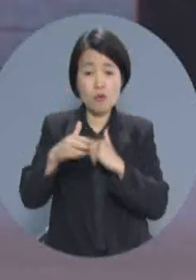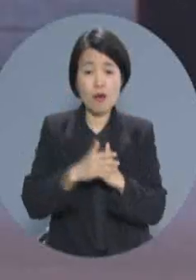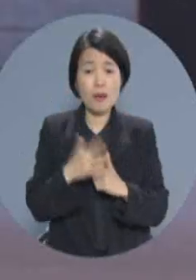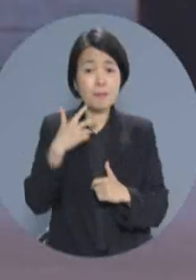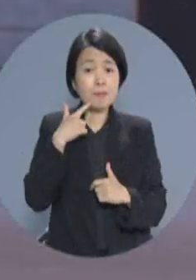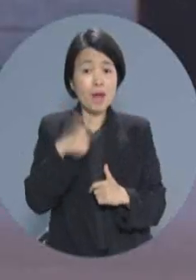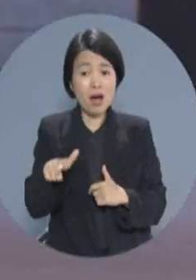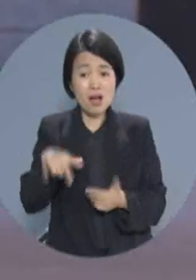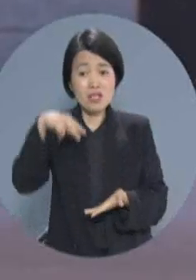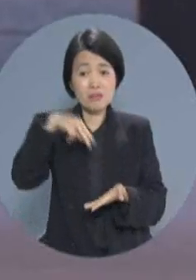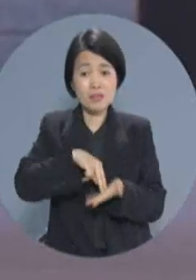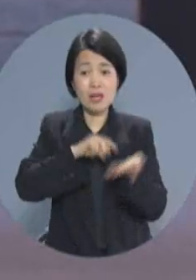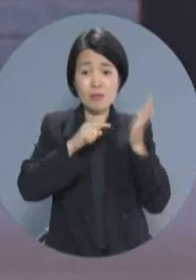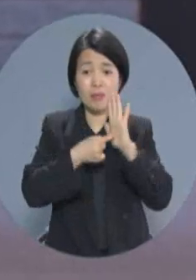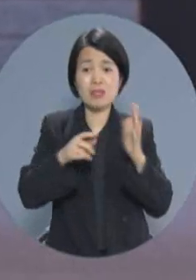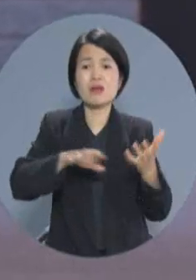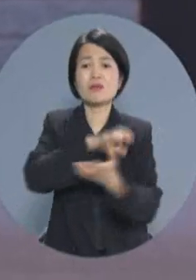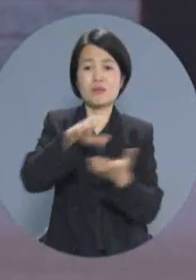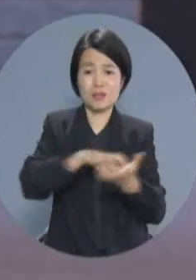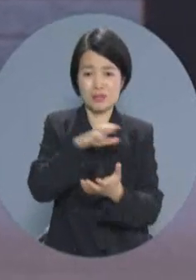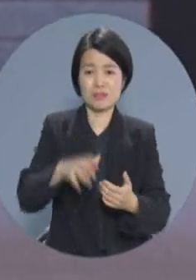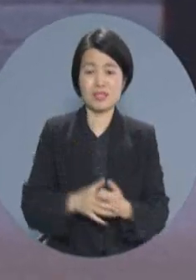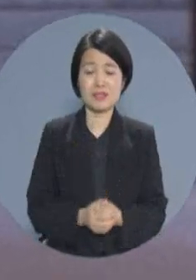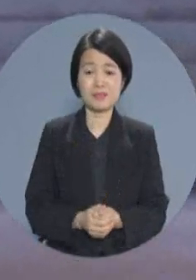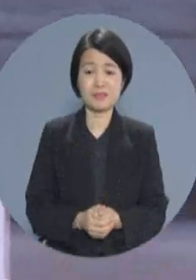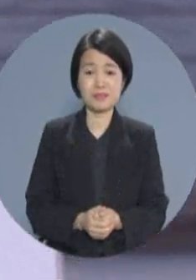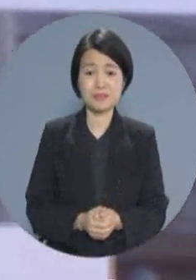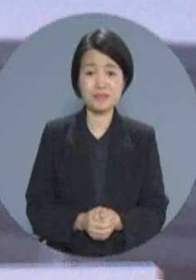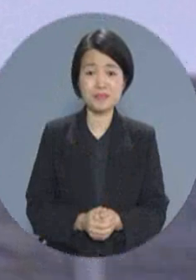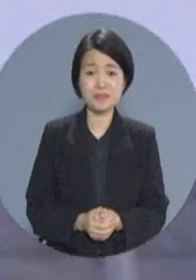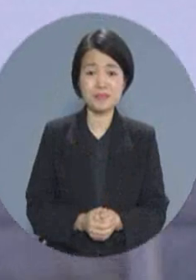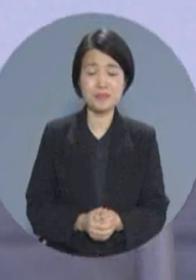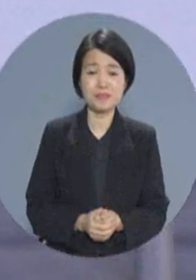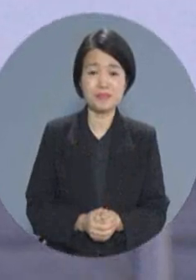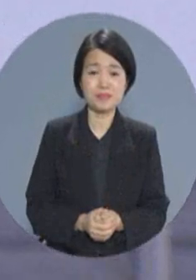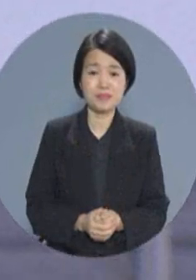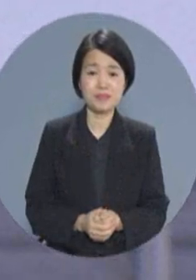사실이 아니라는 입장을 밝히면서 논란이 가열됐습니다. MBC 뉴스 박광수입니다.